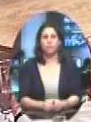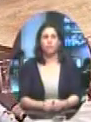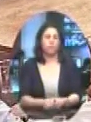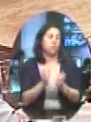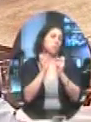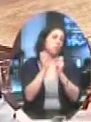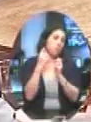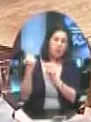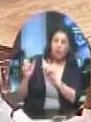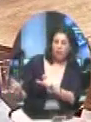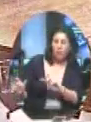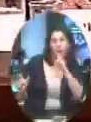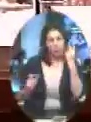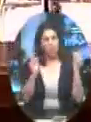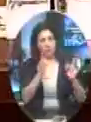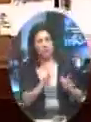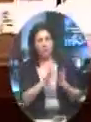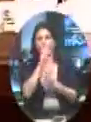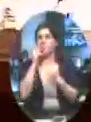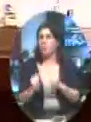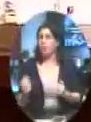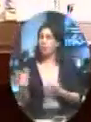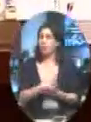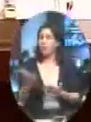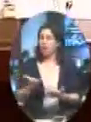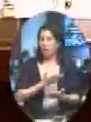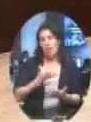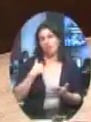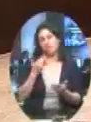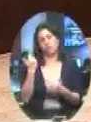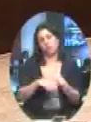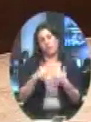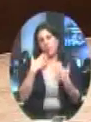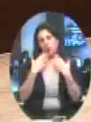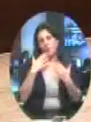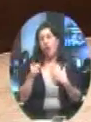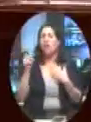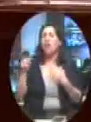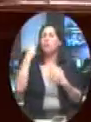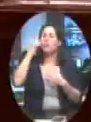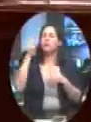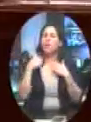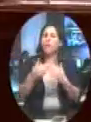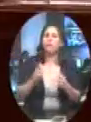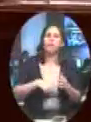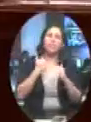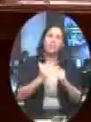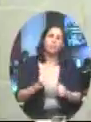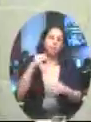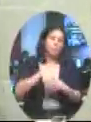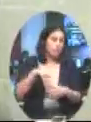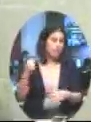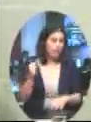אחד נמנע, אחד נגד, 12 בעד, ההחלטה התקבלה, אני נועל את הישיבה. תודה. היוזמה אותה מקדם בזמן האחרון השר לביטחון פנים גלעד